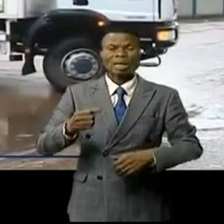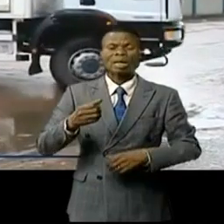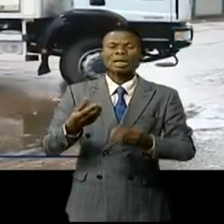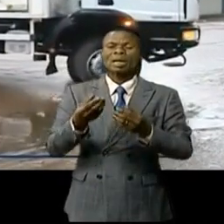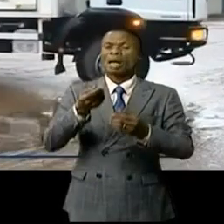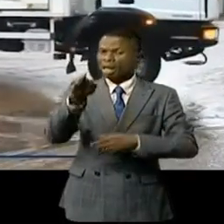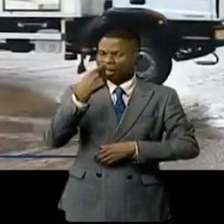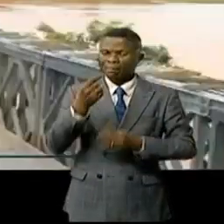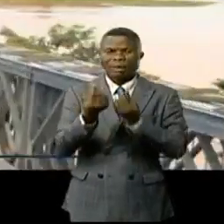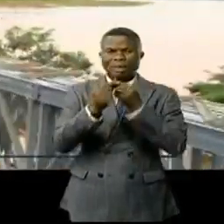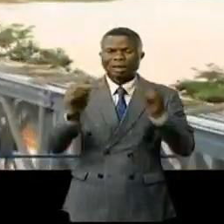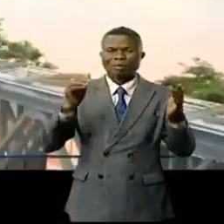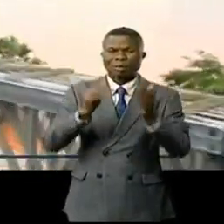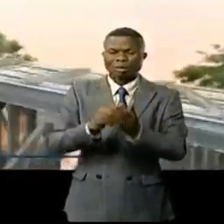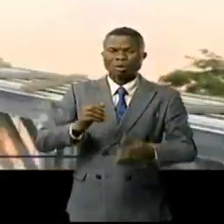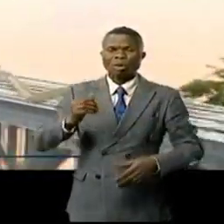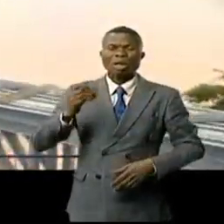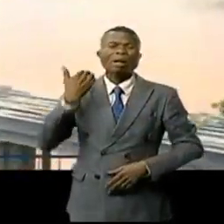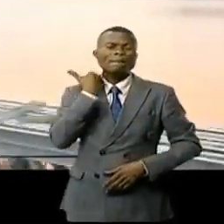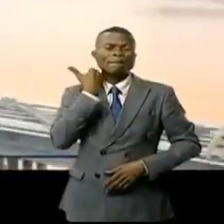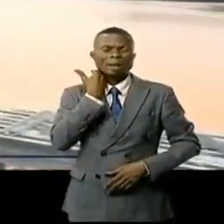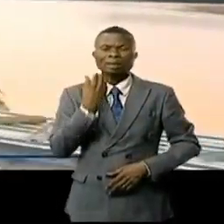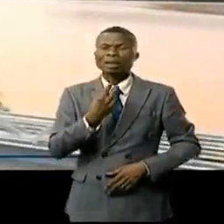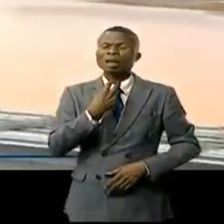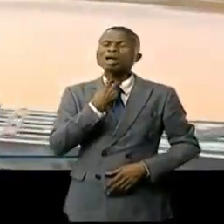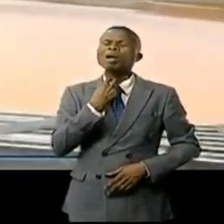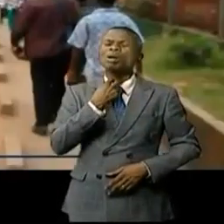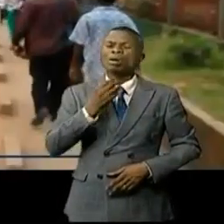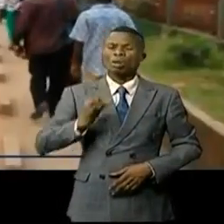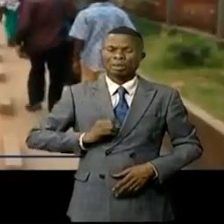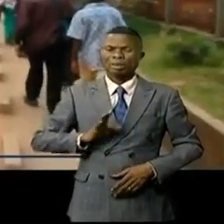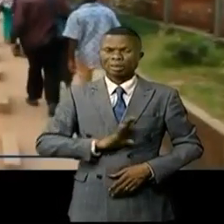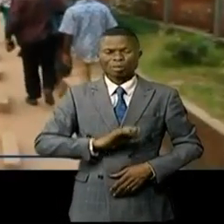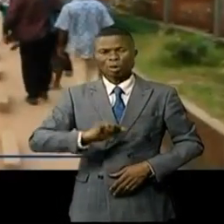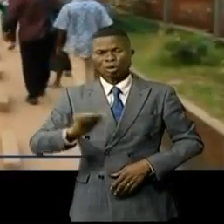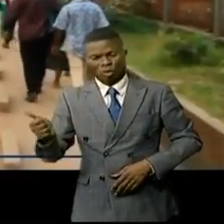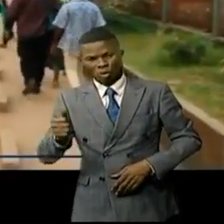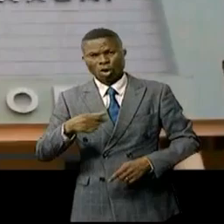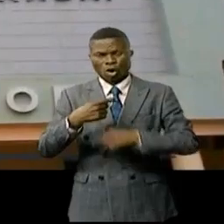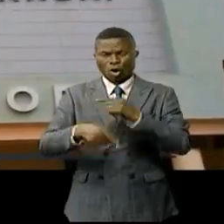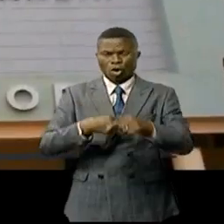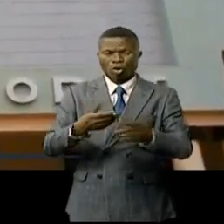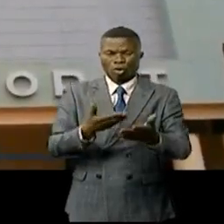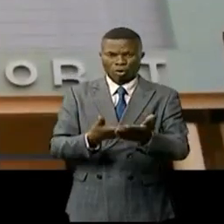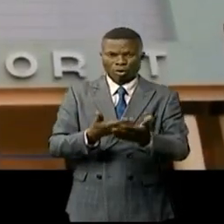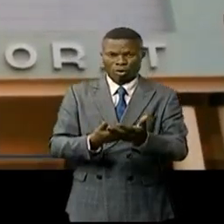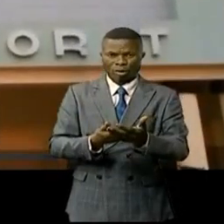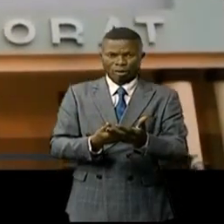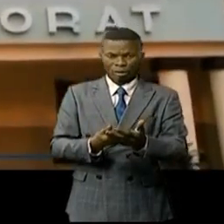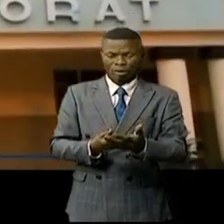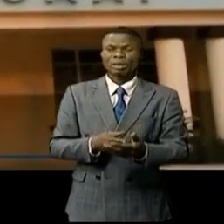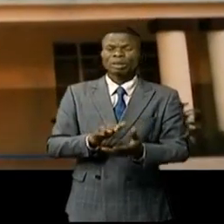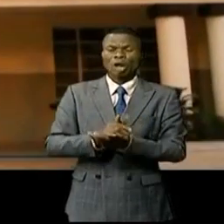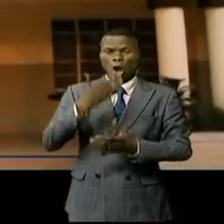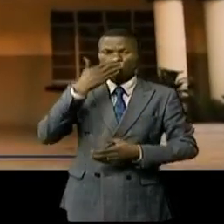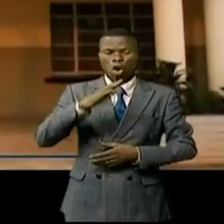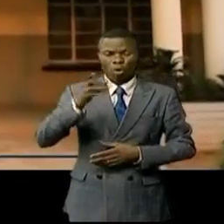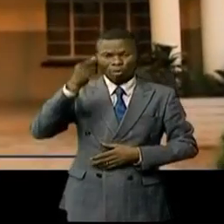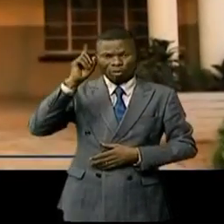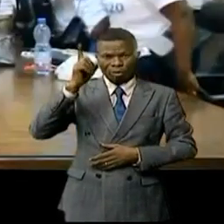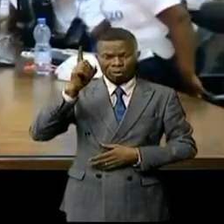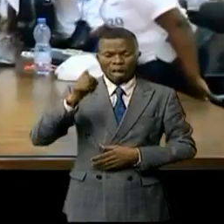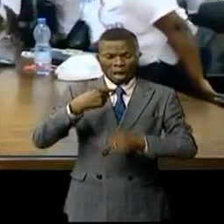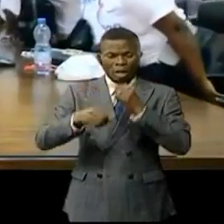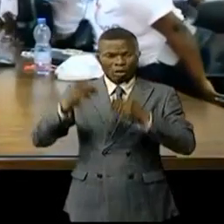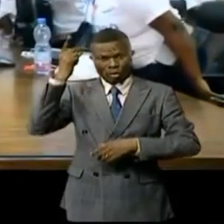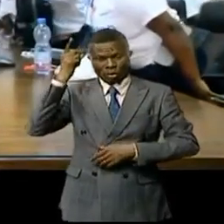de la tuberculose, de la COVID-19 et autres maladies oubliées est partie du laboratoire national des références des mycobactéries de Kinshasa